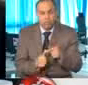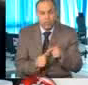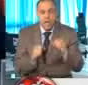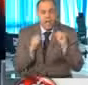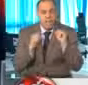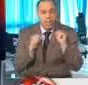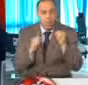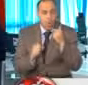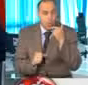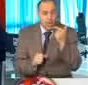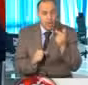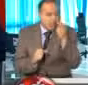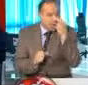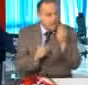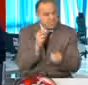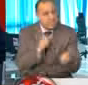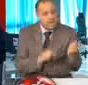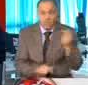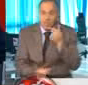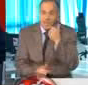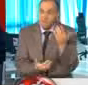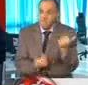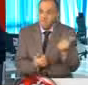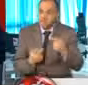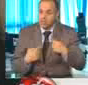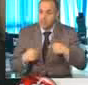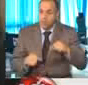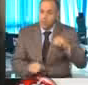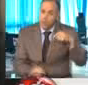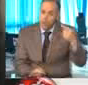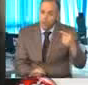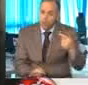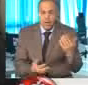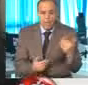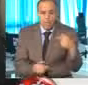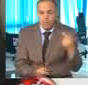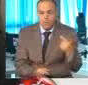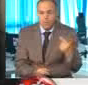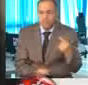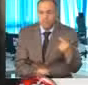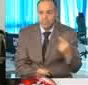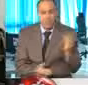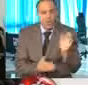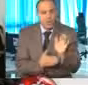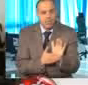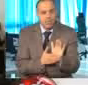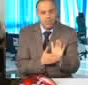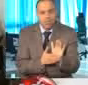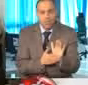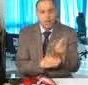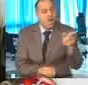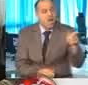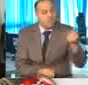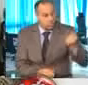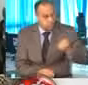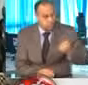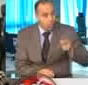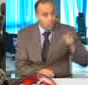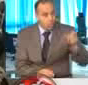الثورة وهروب بن علي، في انتظار جلسات أخرى مرتقبة يقدم فيها مرتكبو تلك